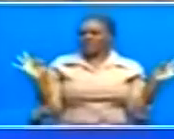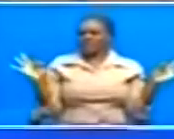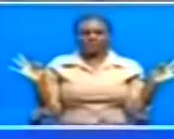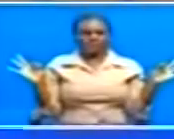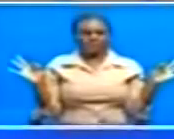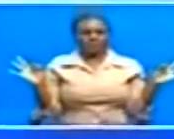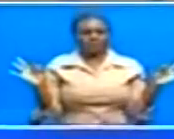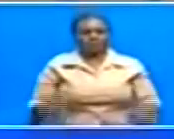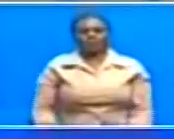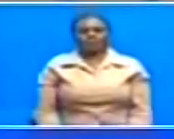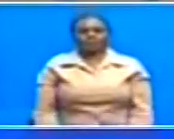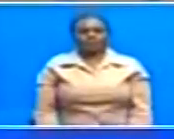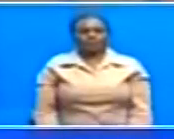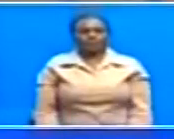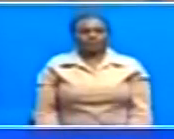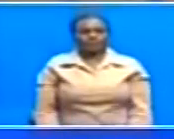There will be an interim stay